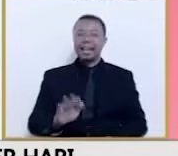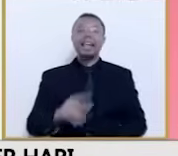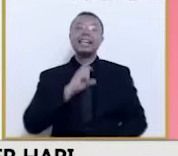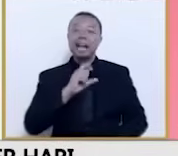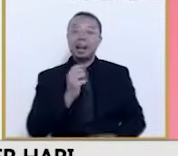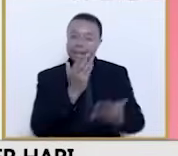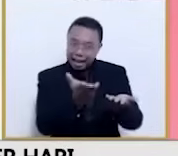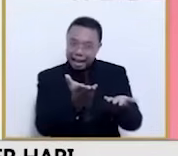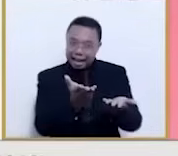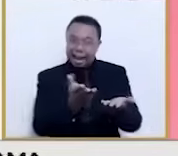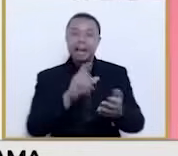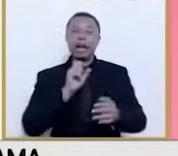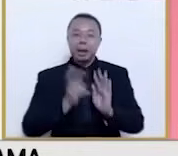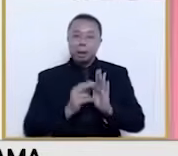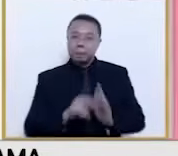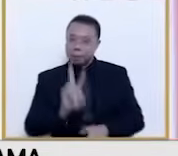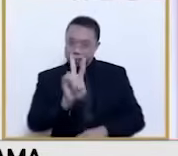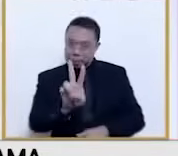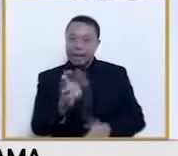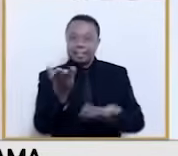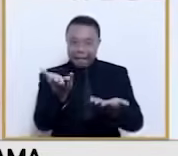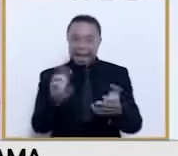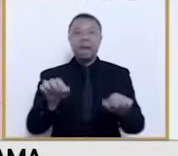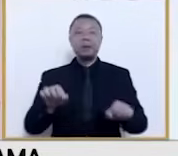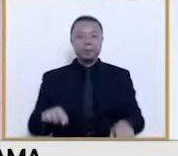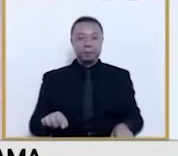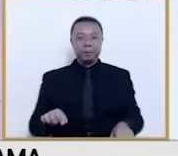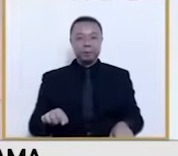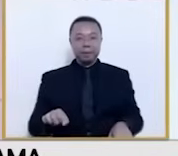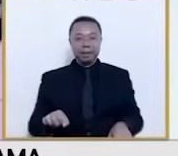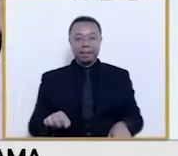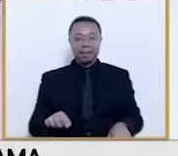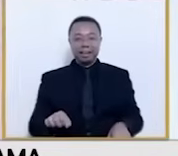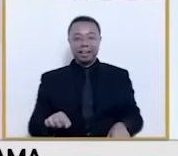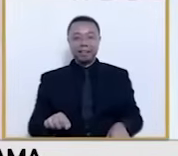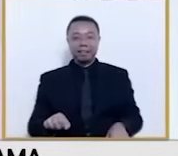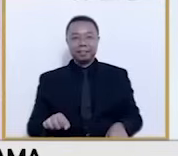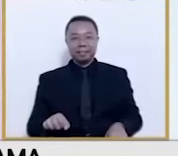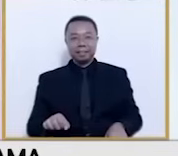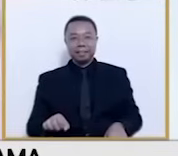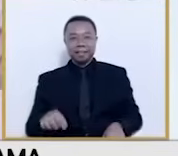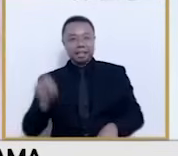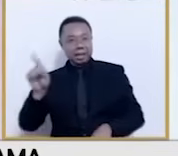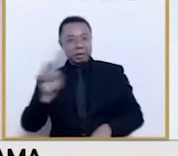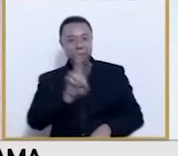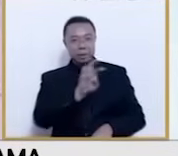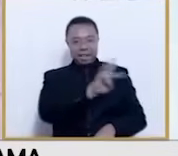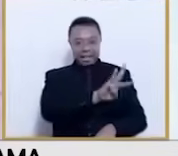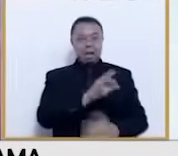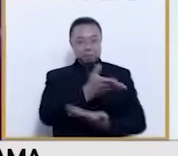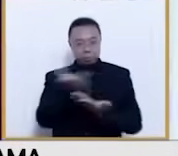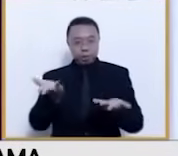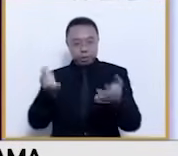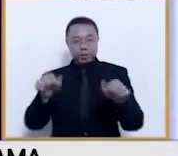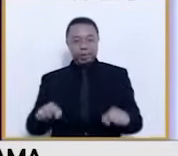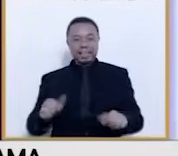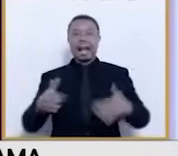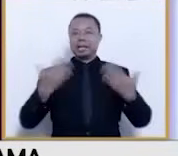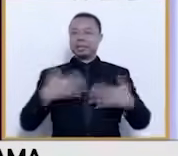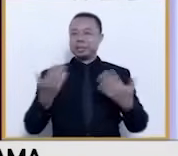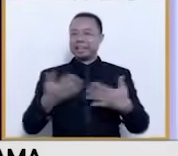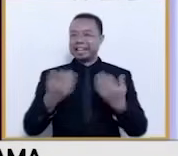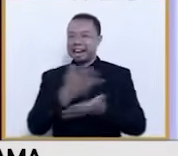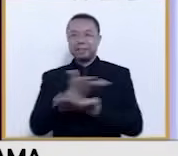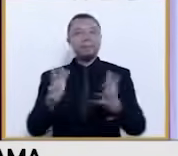Paslon nomor urut 2 dipersilakan untuk duduk kembali, Bapak-bapak. Baik, saya suka